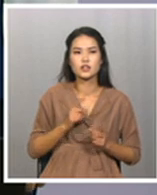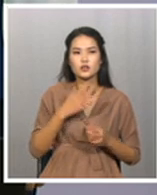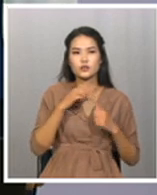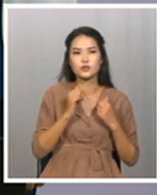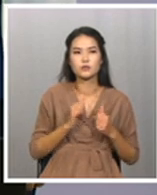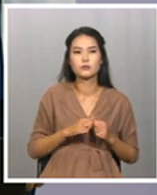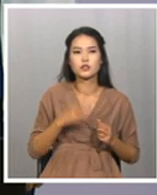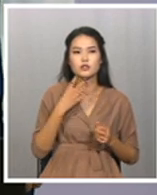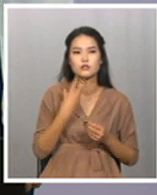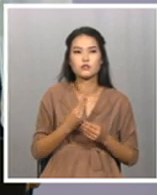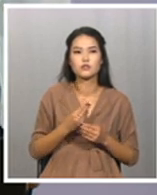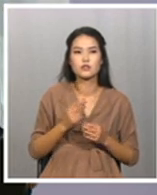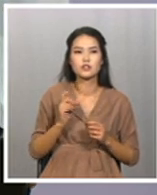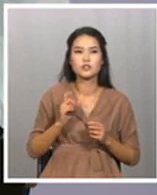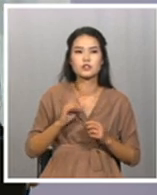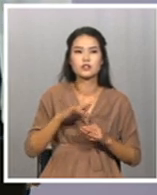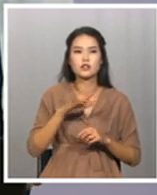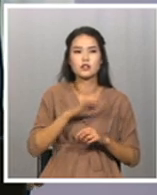к своей стране.